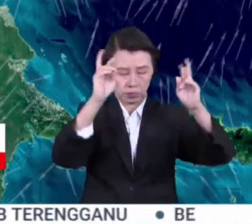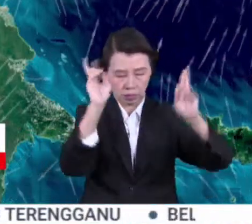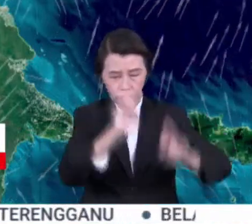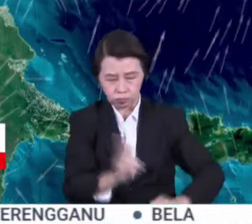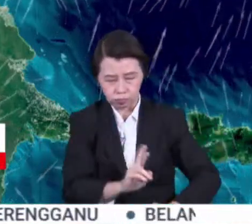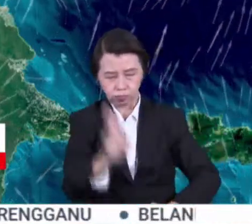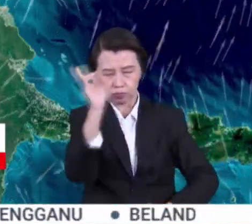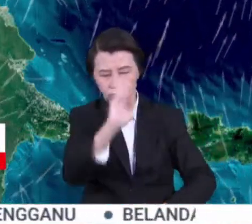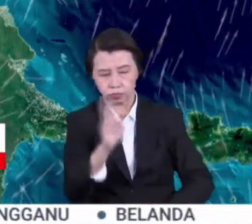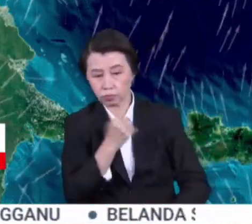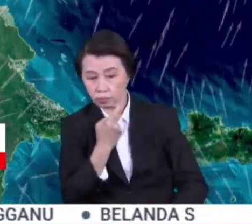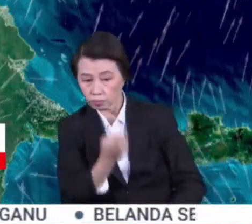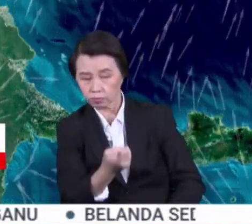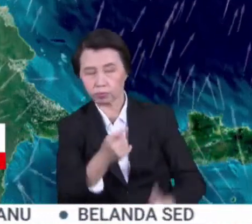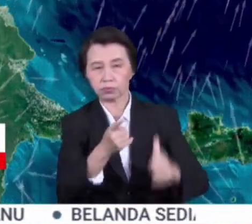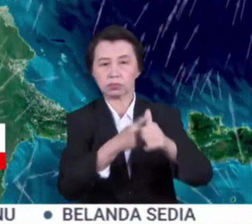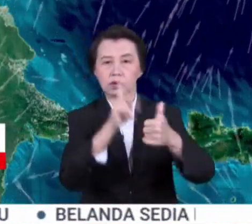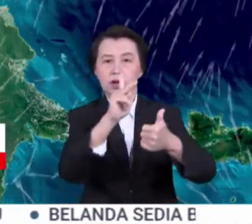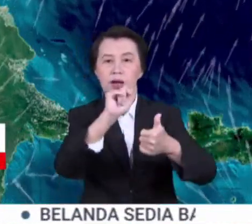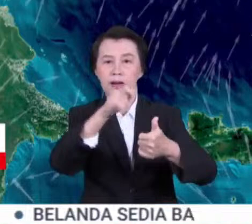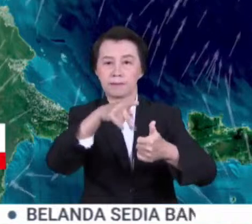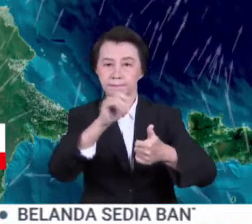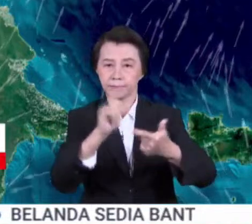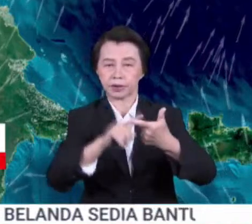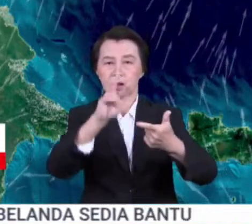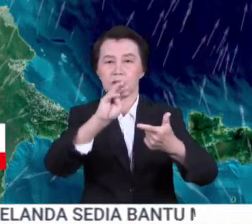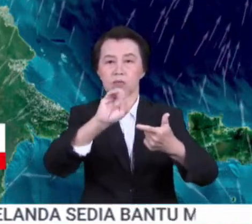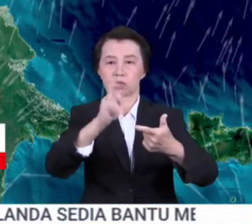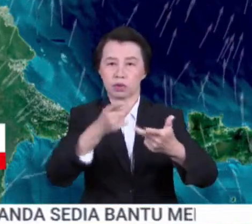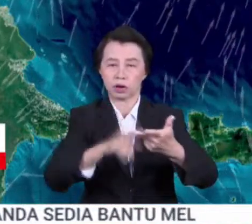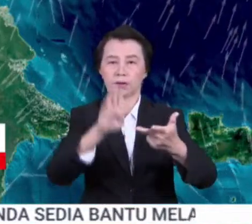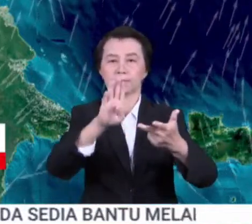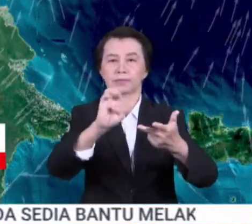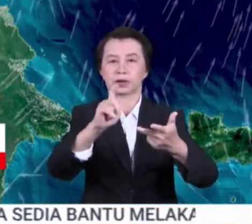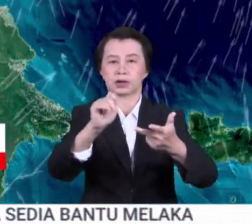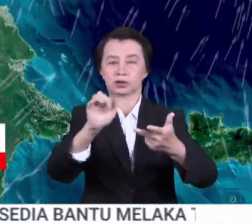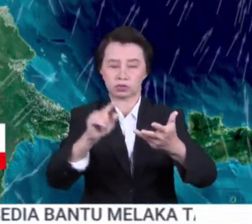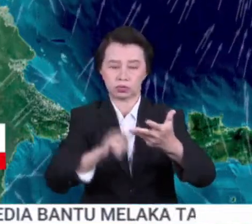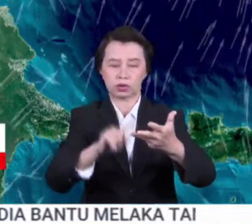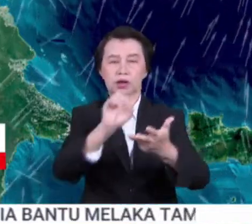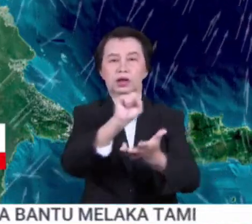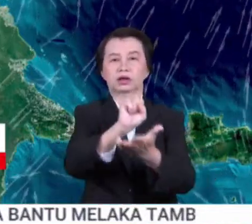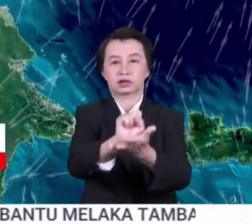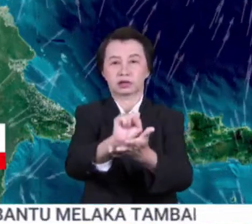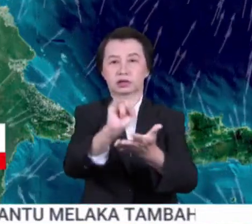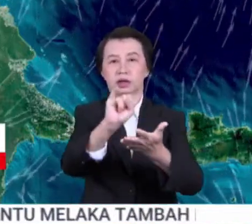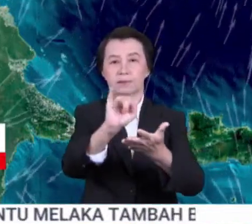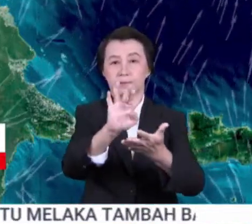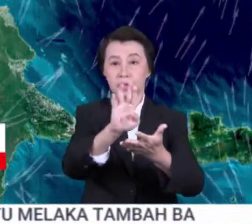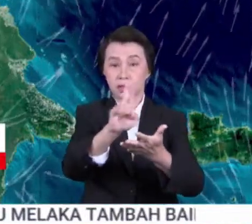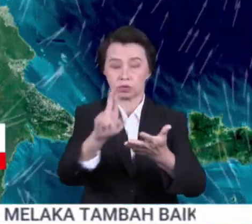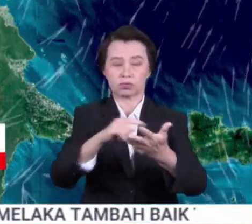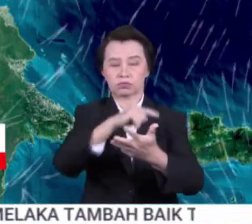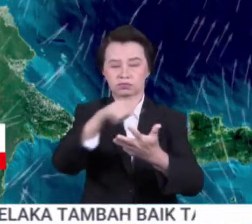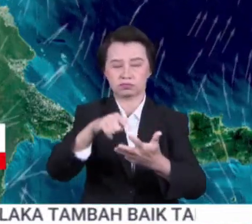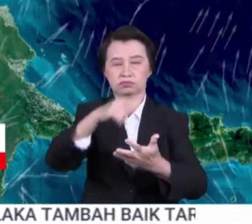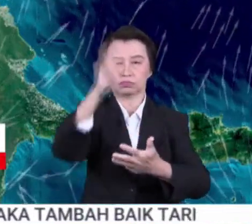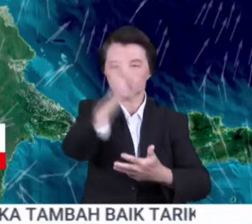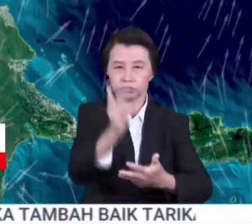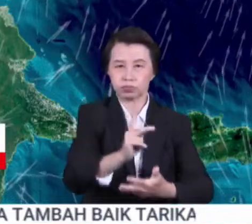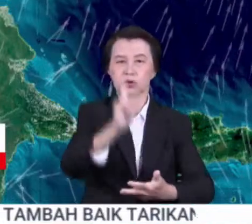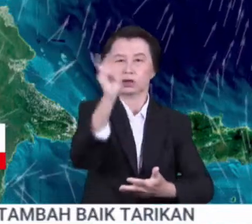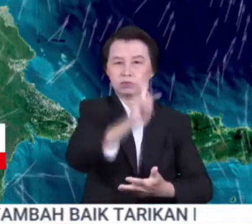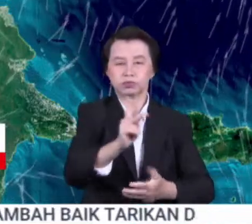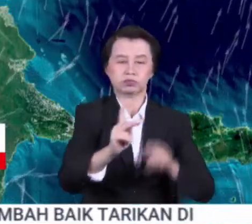beberapa bahagian seperti di bahagian Kapit, Mukah, Betong dan juga Sibu. Dan keadaan cuaca ribut petir untuk bahagian-bahagian